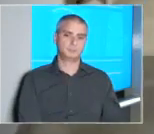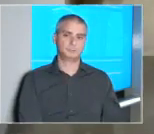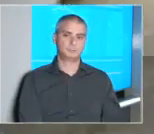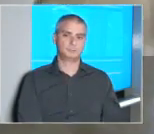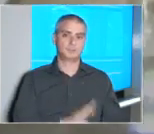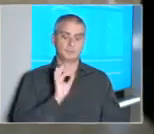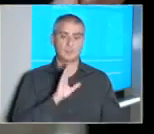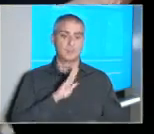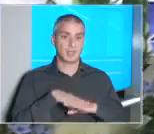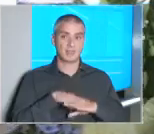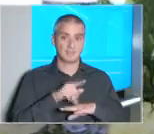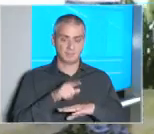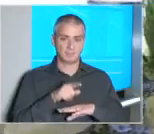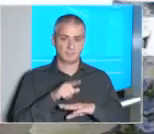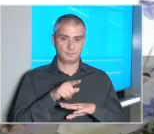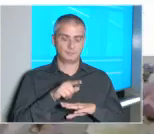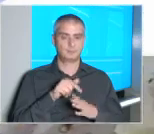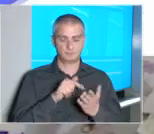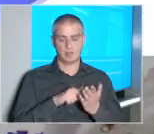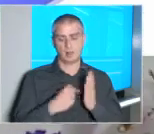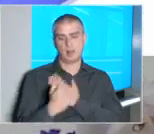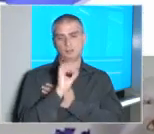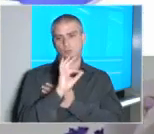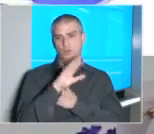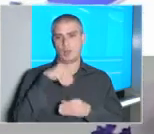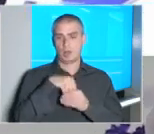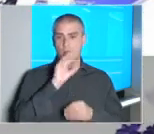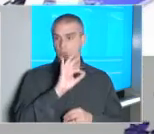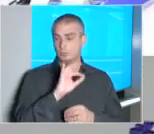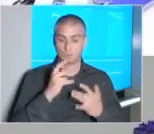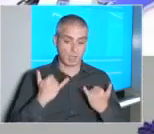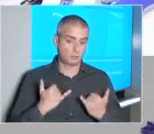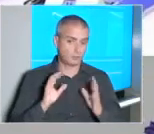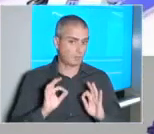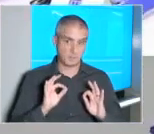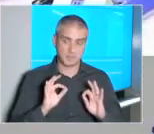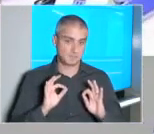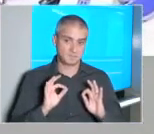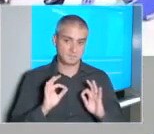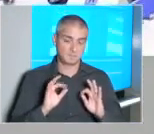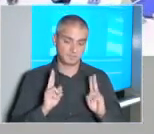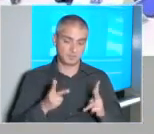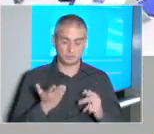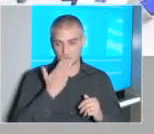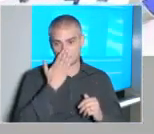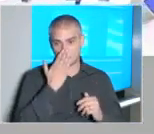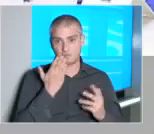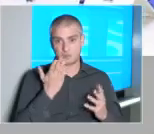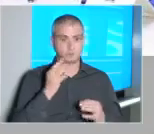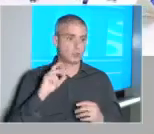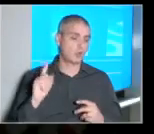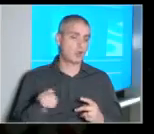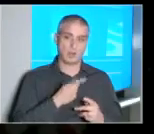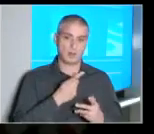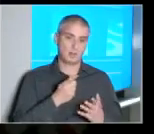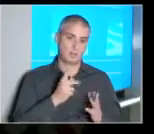התיקים שאחזו בהם, זה מכורח אותו אלקטורט. כרגע באמת יש אכזבת מה שכל התיקים